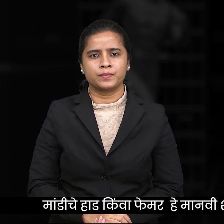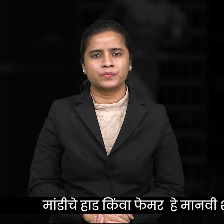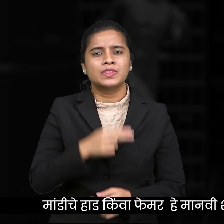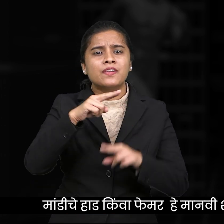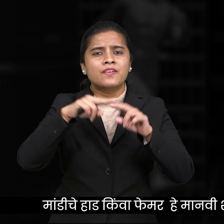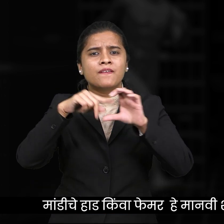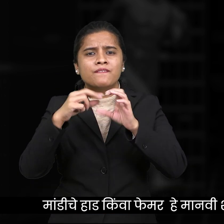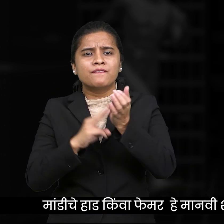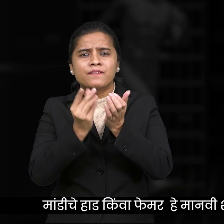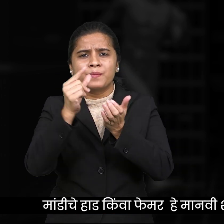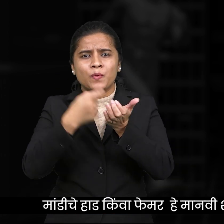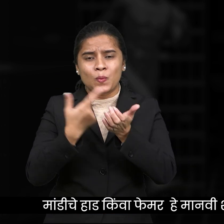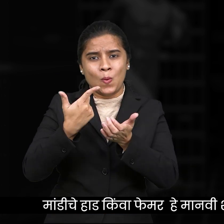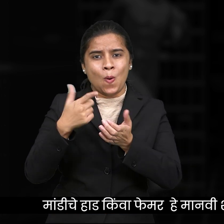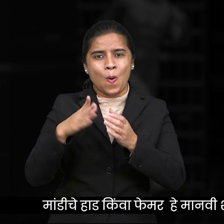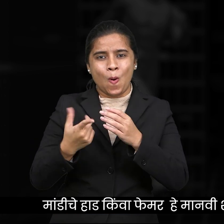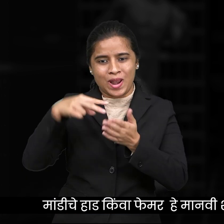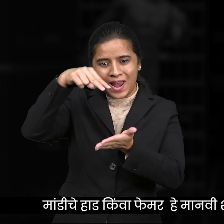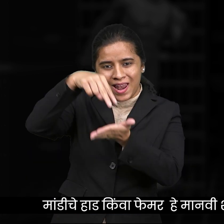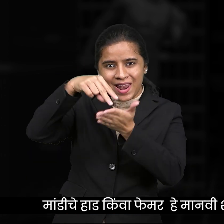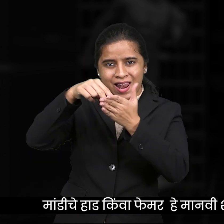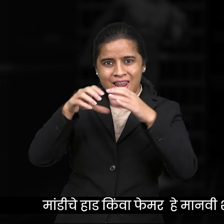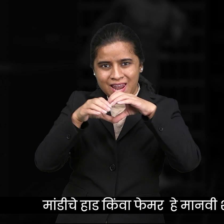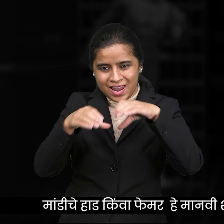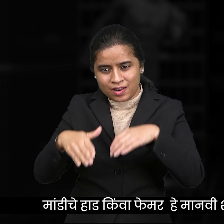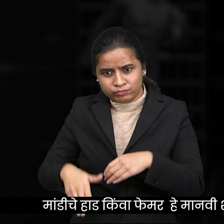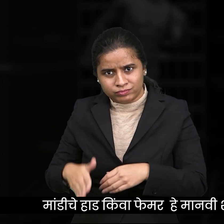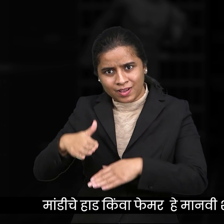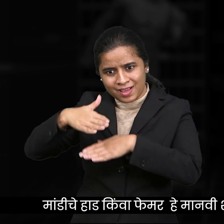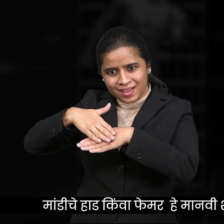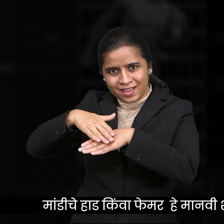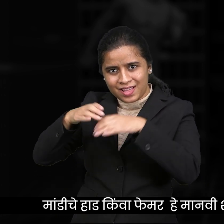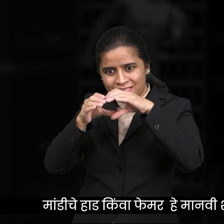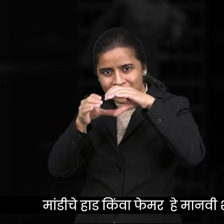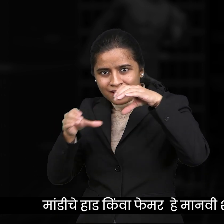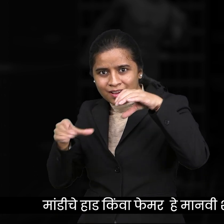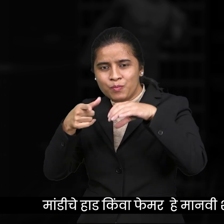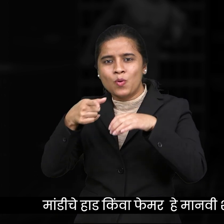मांडीचे हाड किंवा फेमर ही मानवी शरीरातील सर्वात लांब आणि मजबूत हाड असते.